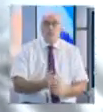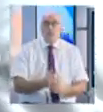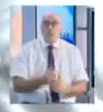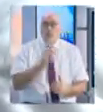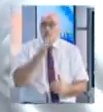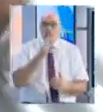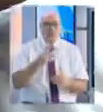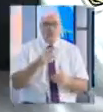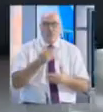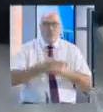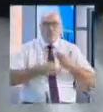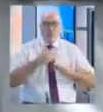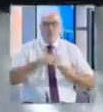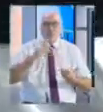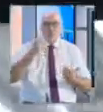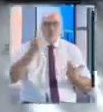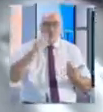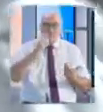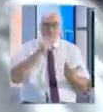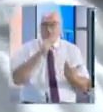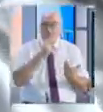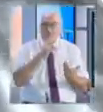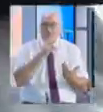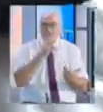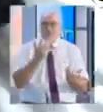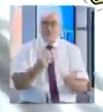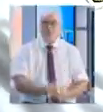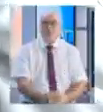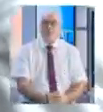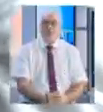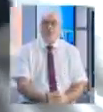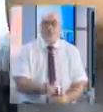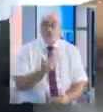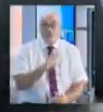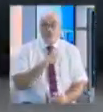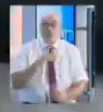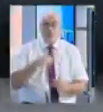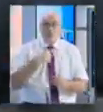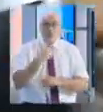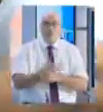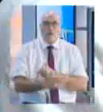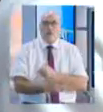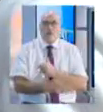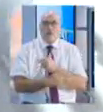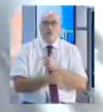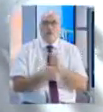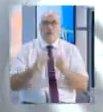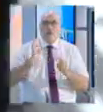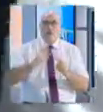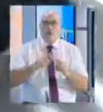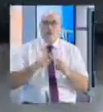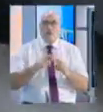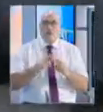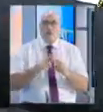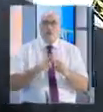لا تعوض ولن تعوض، ولكن سوف نقوم بما يجب من أجل التخفيف من هذا المصاب الذي مس عائلاتنا